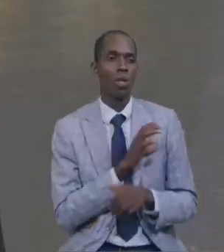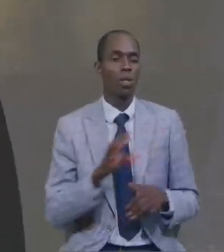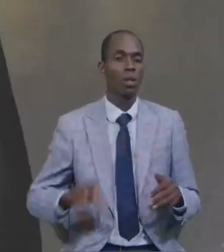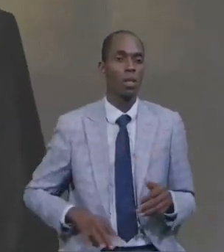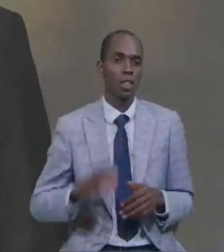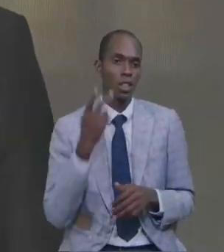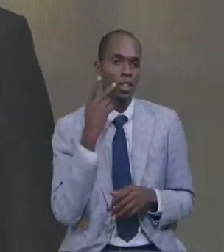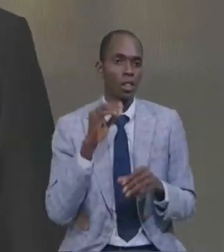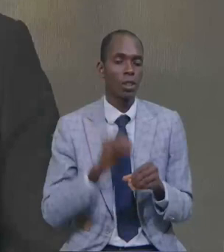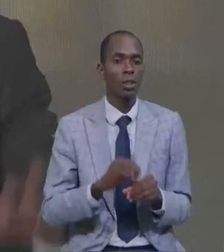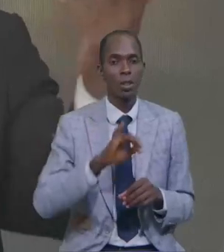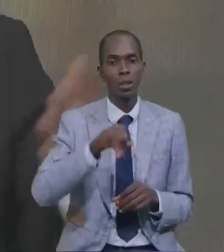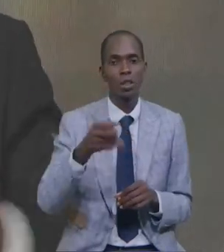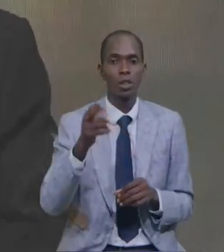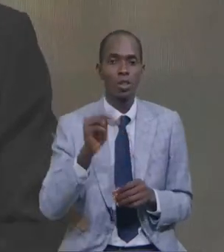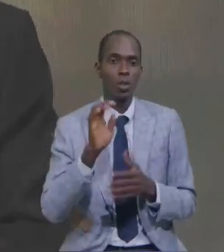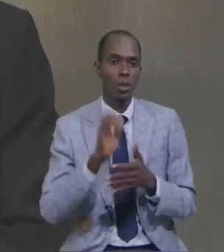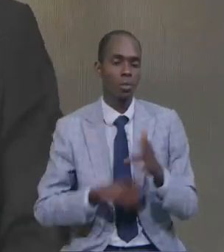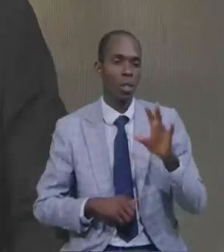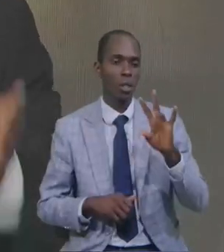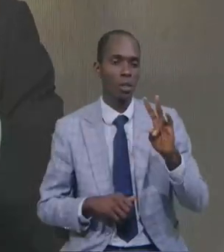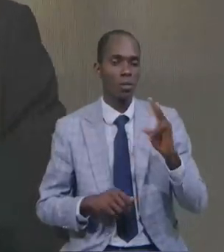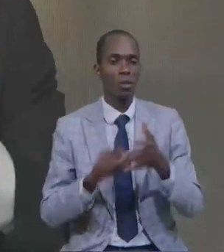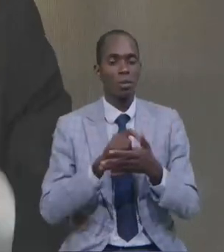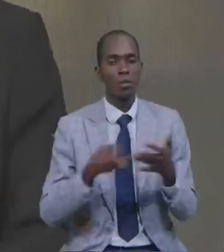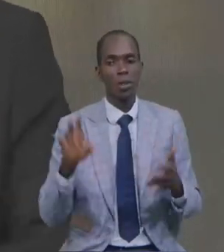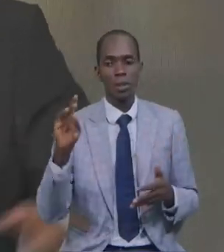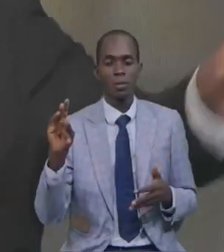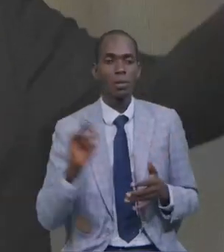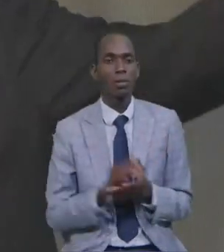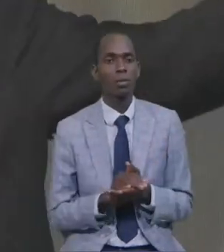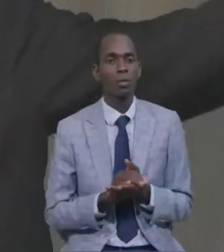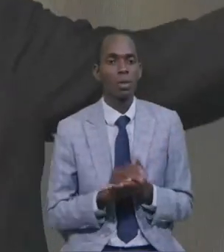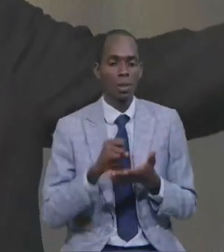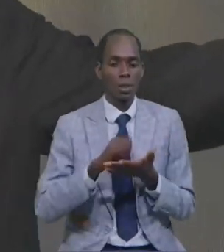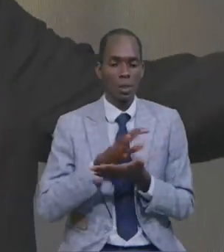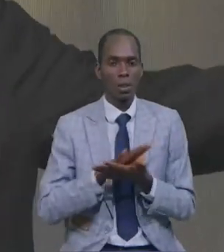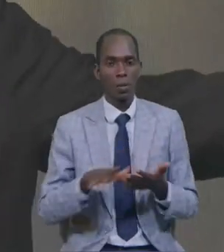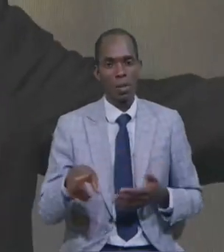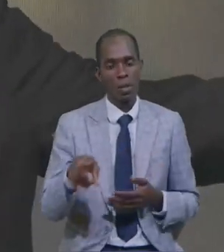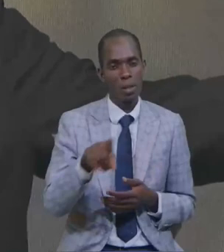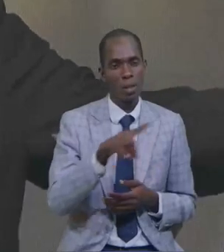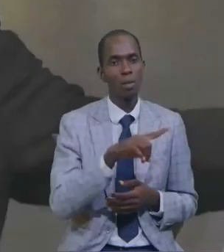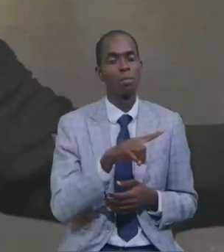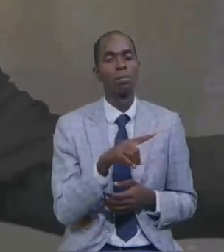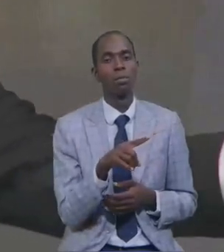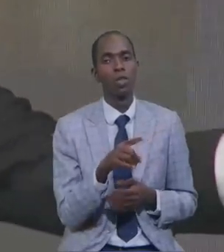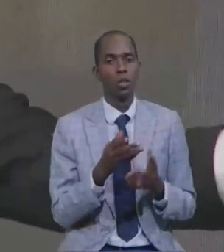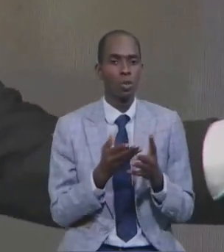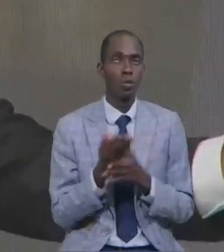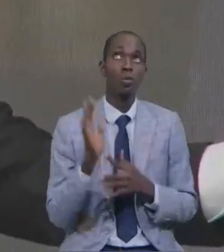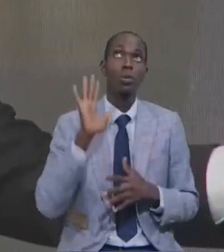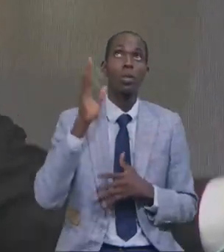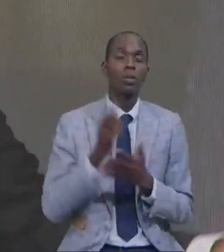Sanctifie-les par ta vérité. Ta parole est vérité. Ils étaient déjà sauvés. Il